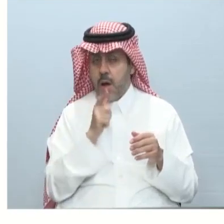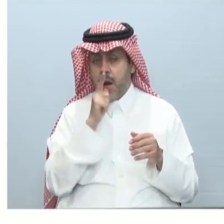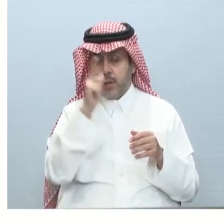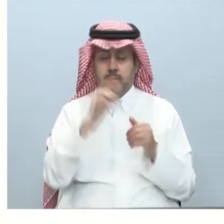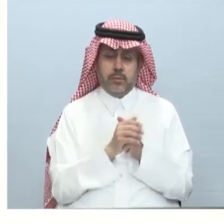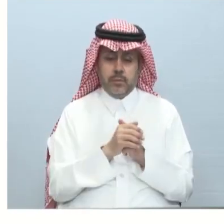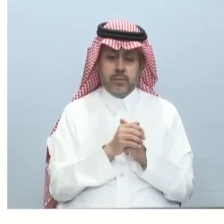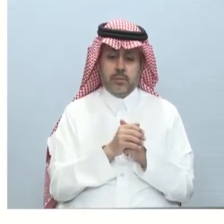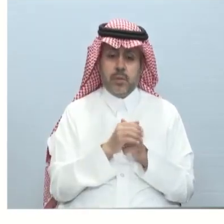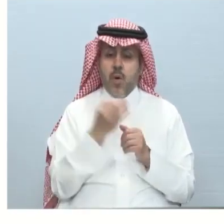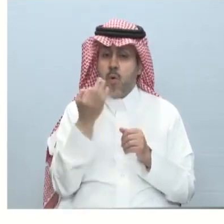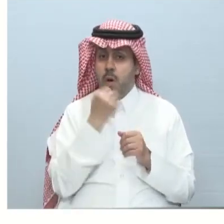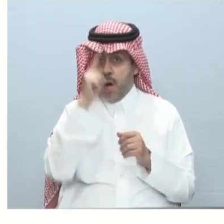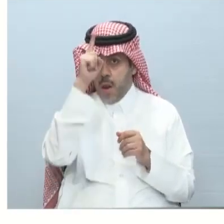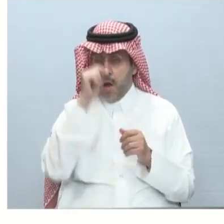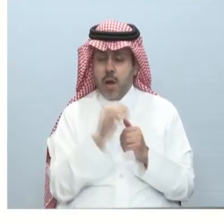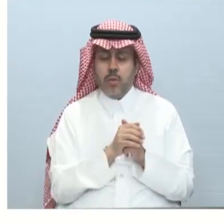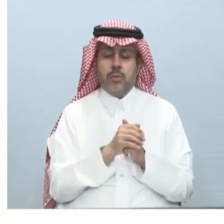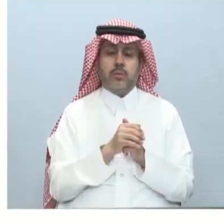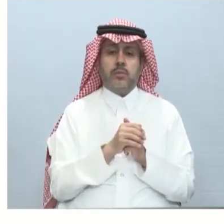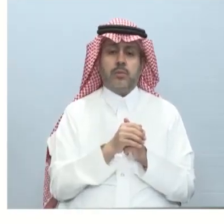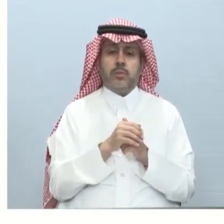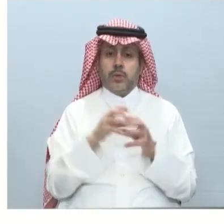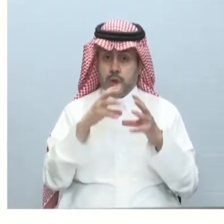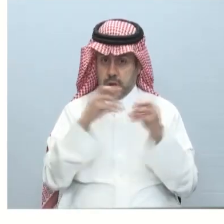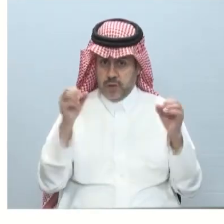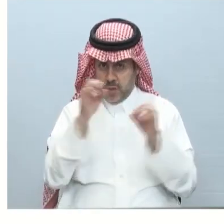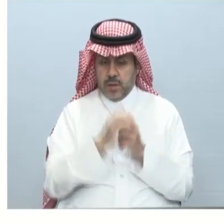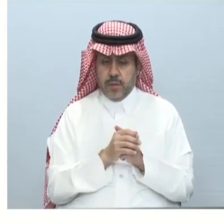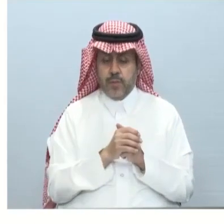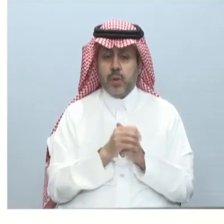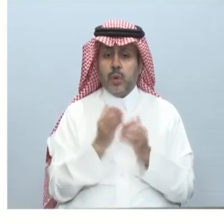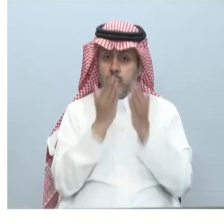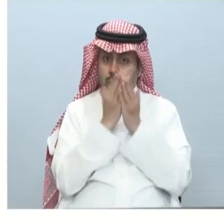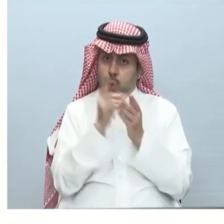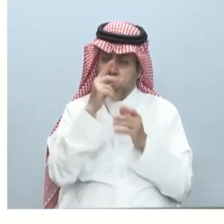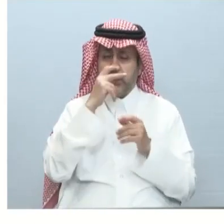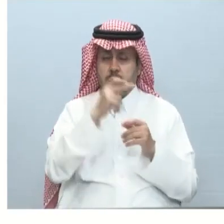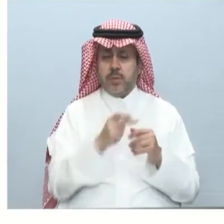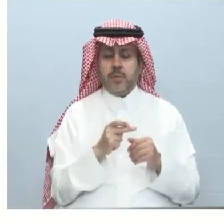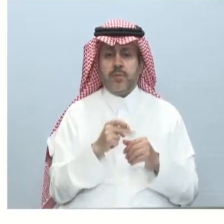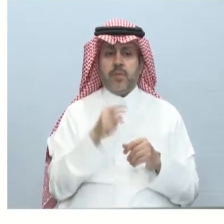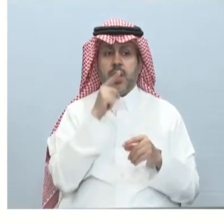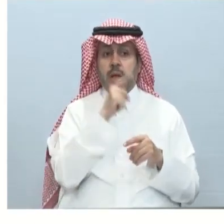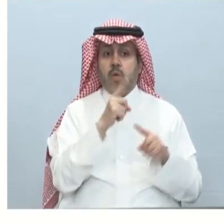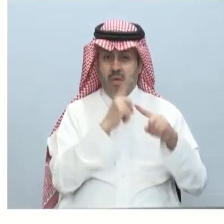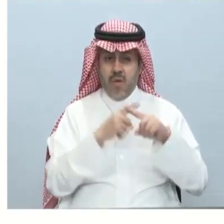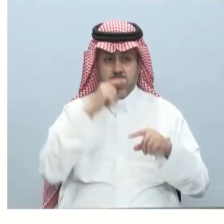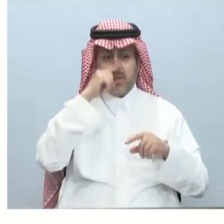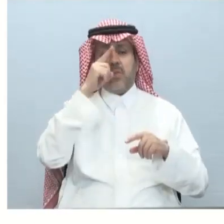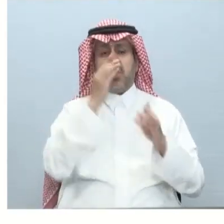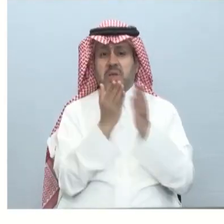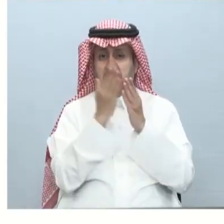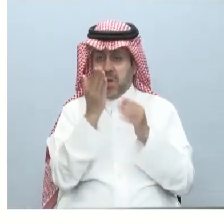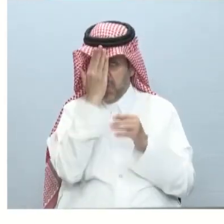وقال ربكم ادعوني استجب لكم ان الذين يستكبرون عن عبادتي سيدخلون جهنم